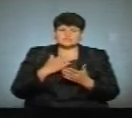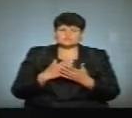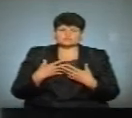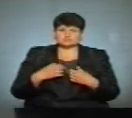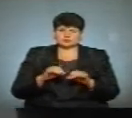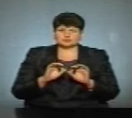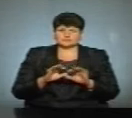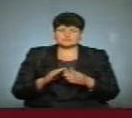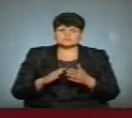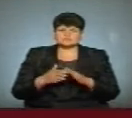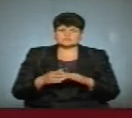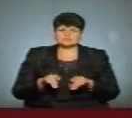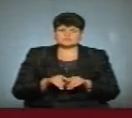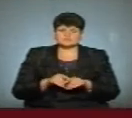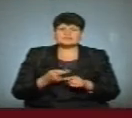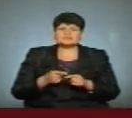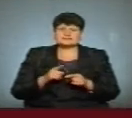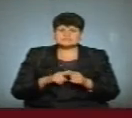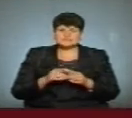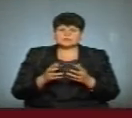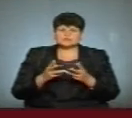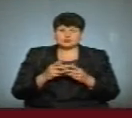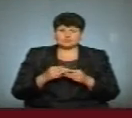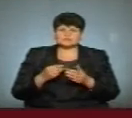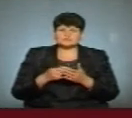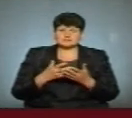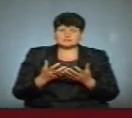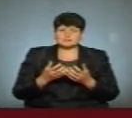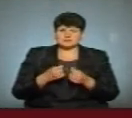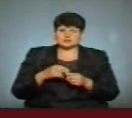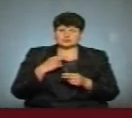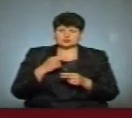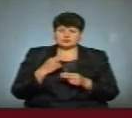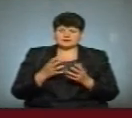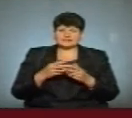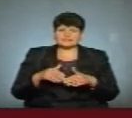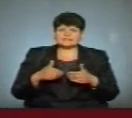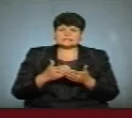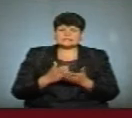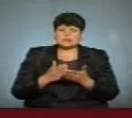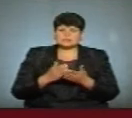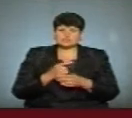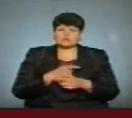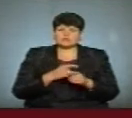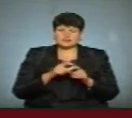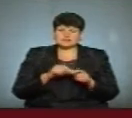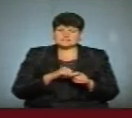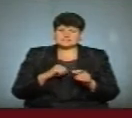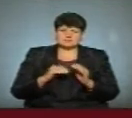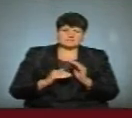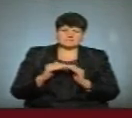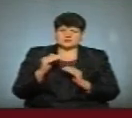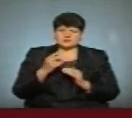Петрик прокоментувала ситуацію. Це, розраховуючи тарифи, брали до уваги кількість надання послуг у лікарнях з найвищими